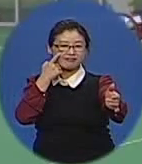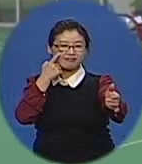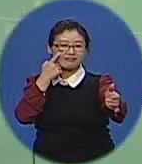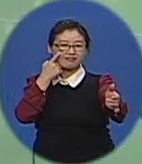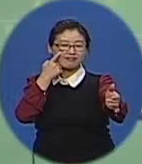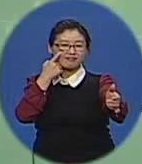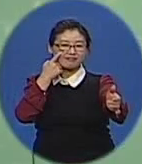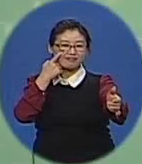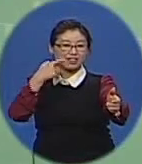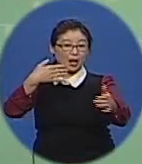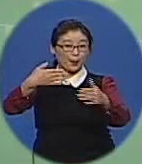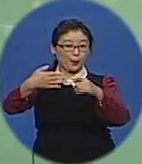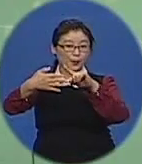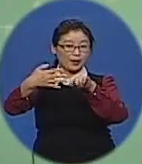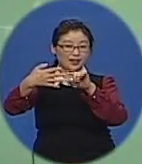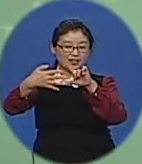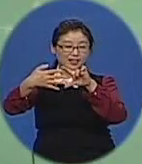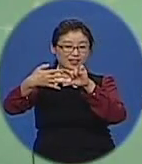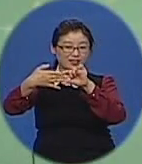세 손가락으로, 네 손가락 아니고